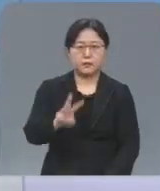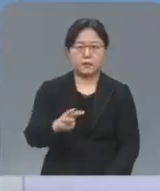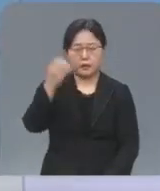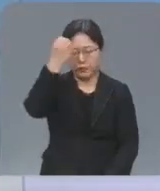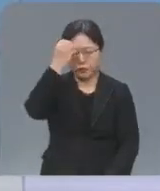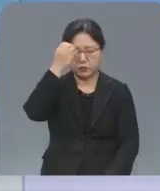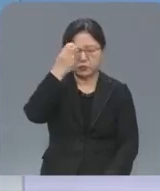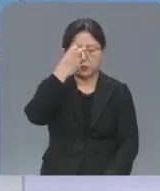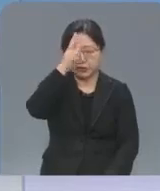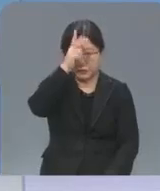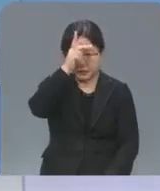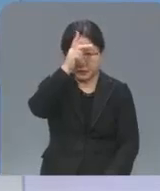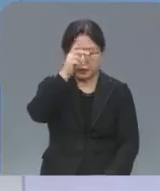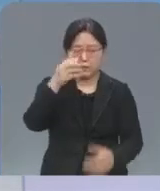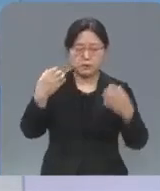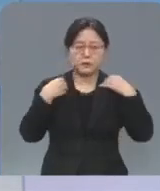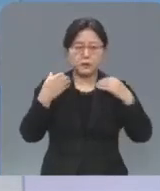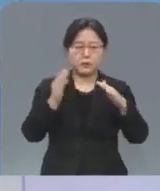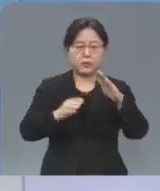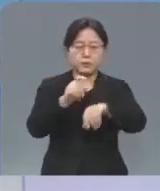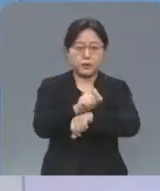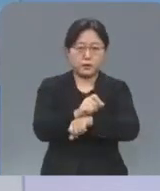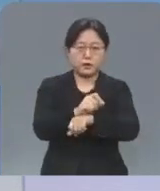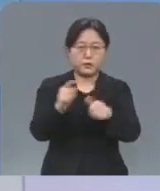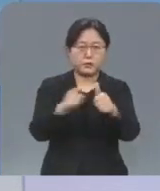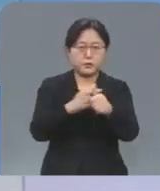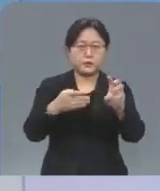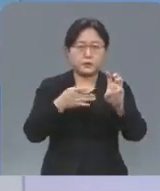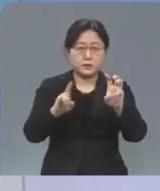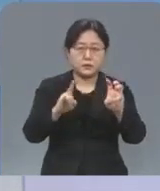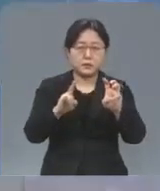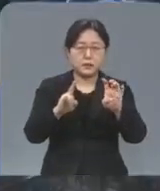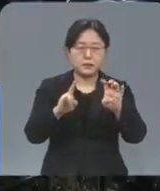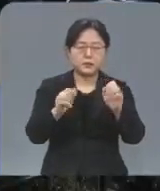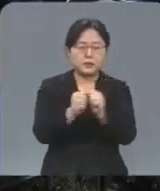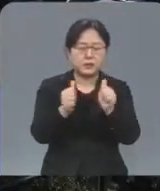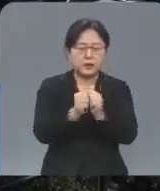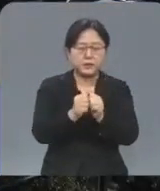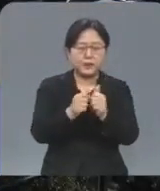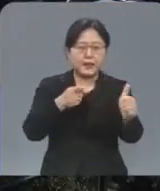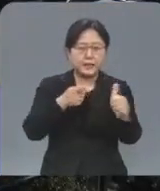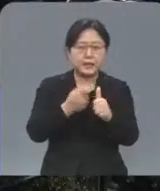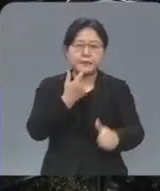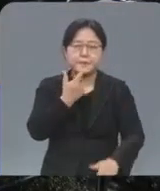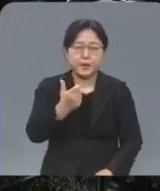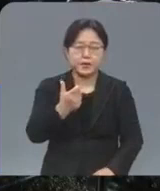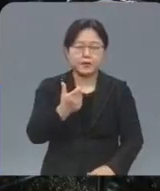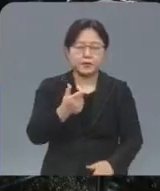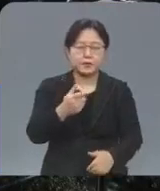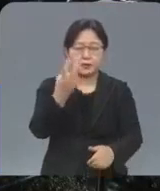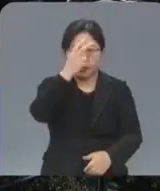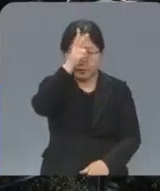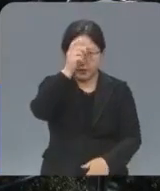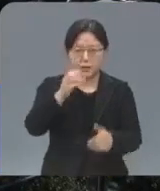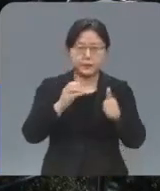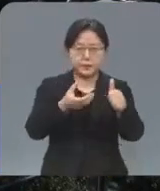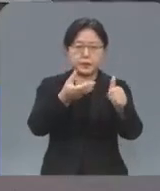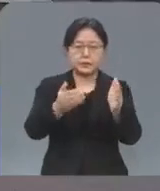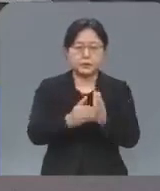광주고검 청사에 들어가 공무원에게 흉기를 휘두른 40대 남성이 살인 미수 혐의로 검찰에